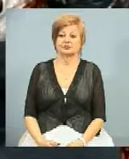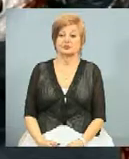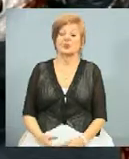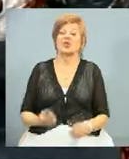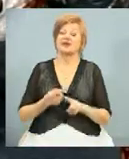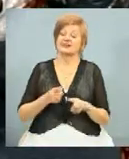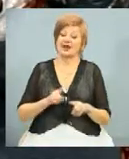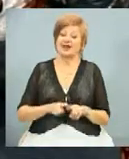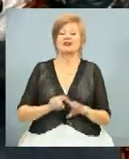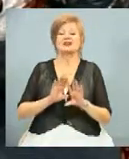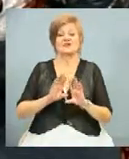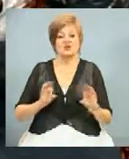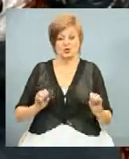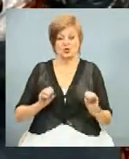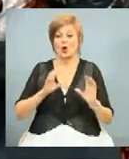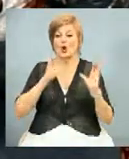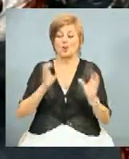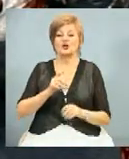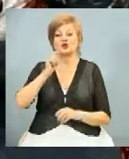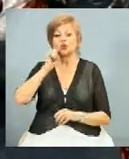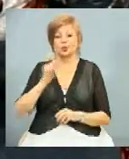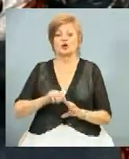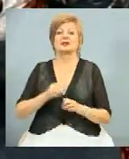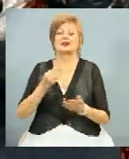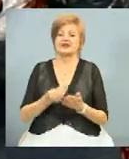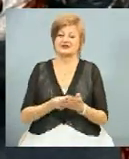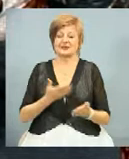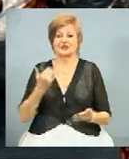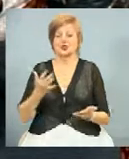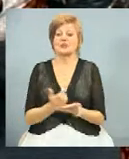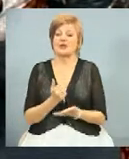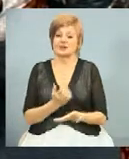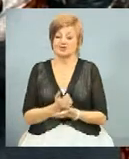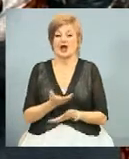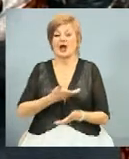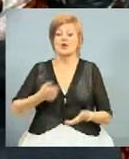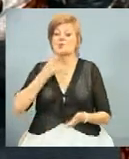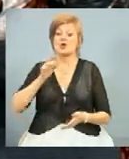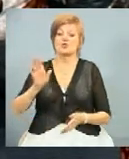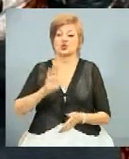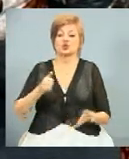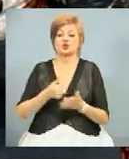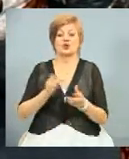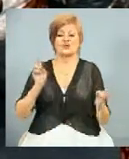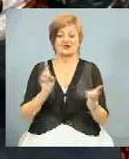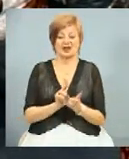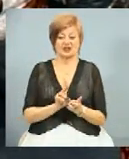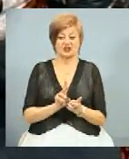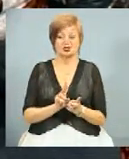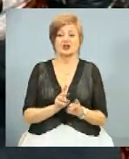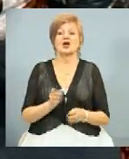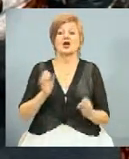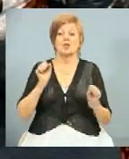На цьому, друзі, це все. Бережіть Україну та цінуйте її надбання. Ми з вами прощаємося, до скорої зустрічі. А ще